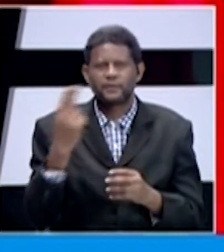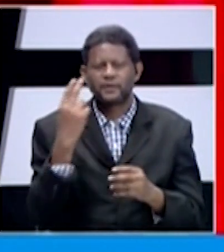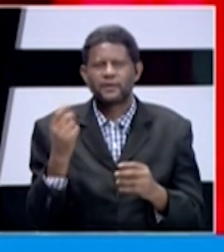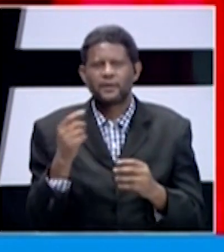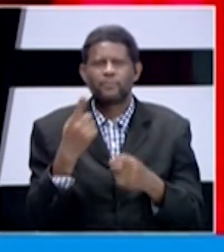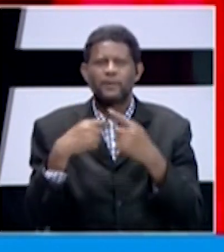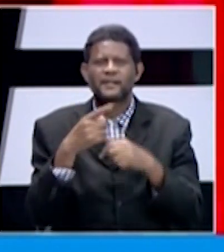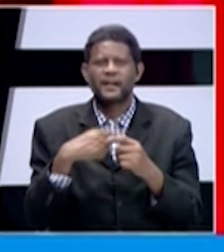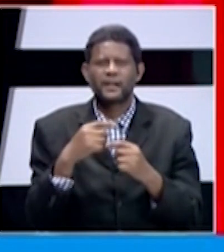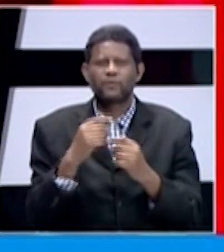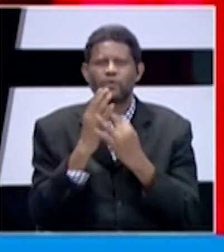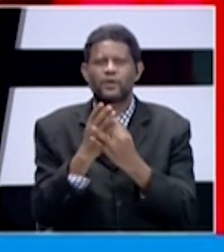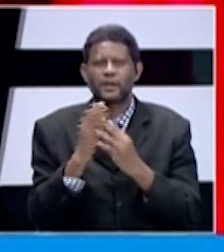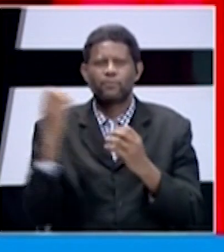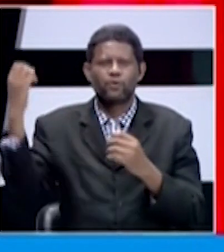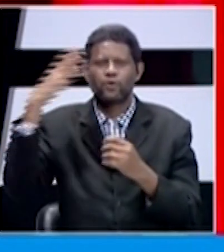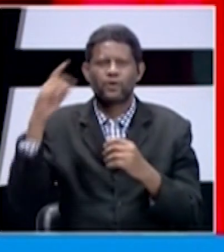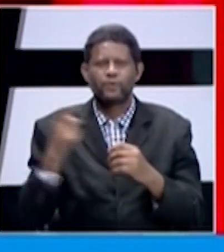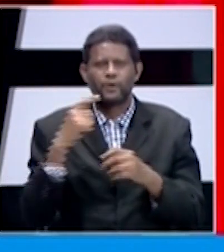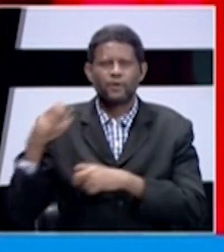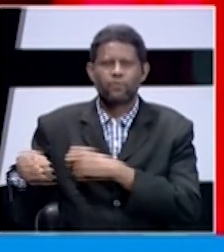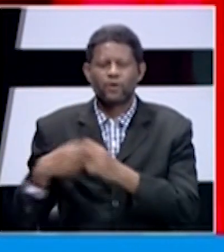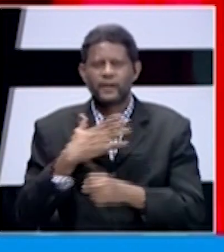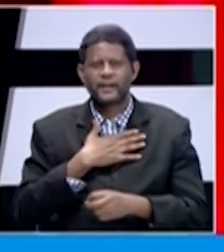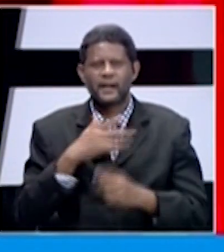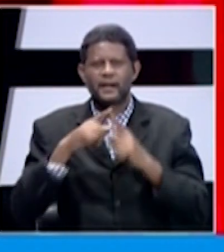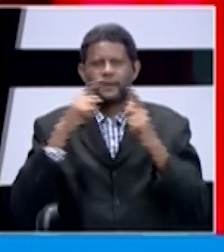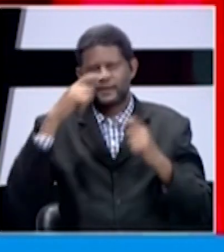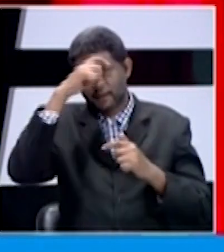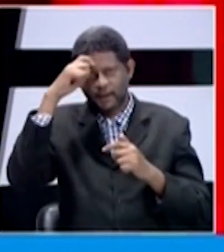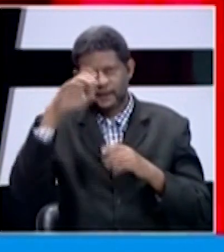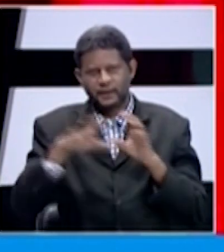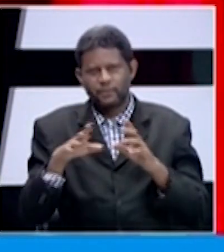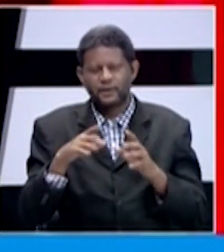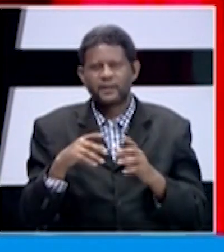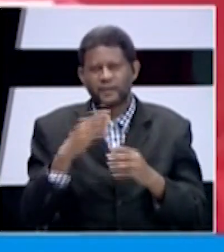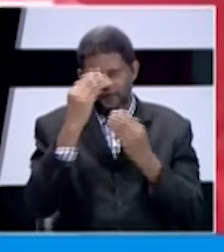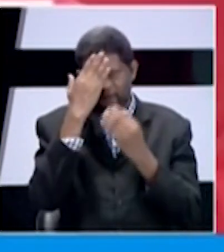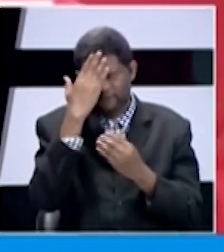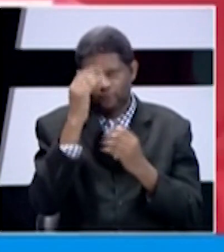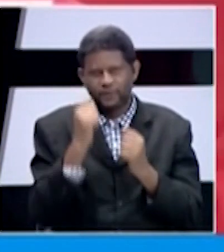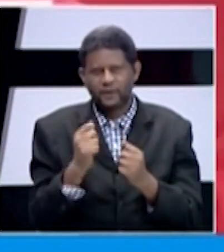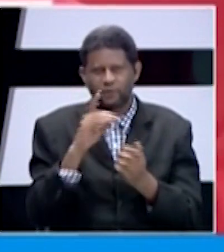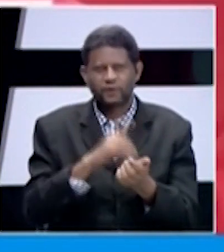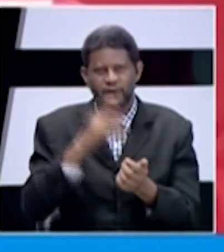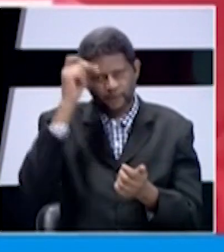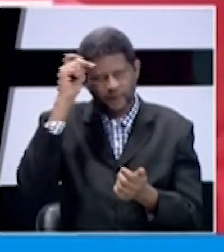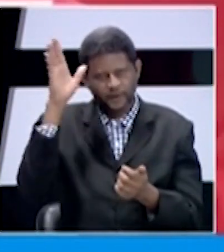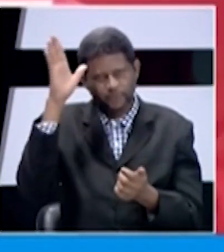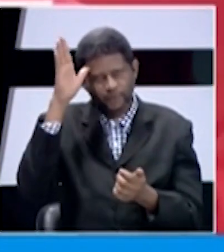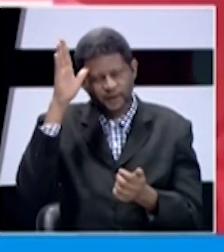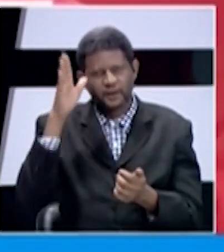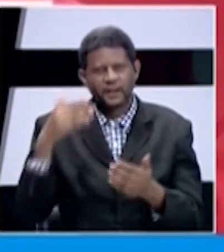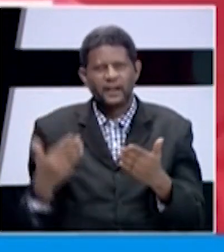ጉዕዞናን ታሪክናን ብሩህ ክኸውን ብወገና ዓብዪ ፃዕሪ ከም ንገብር ክነፍልጠኩም ደሊ ዶክተር ደብረፅዮን ገብረ